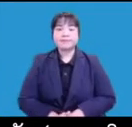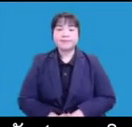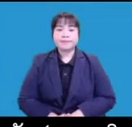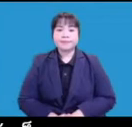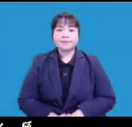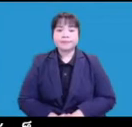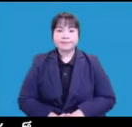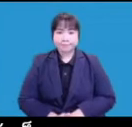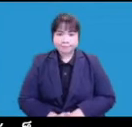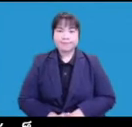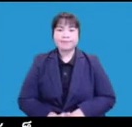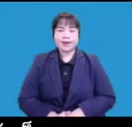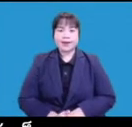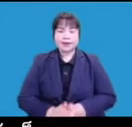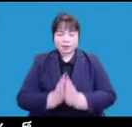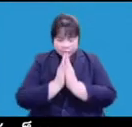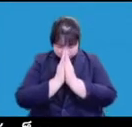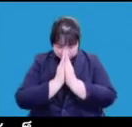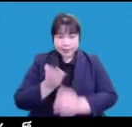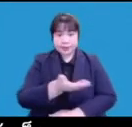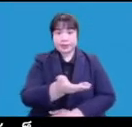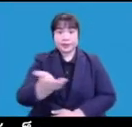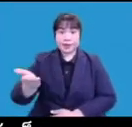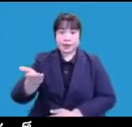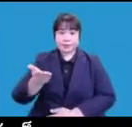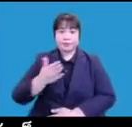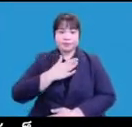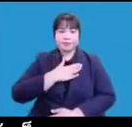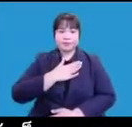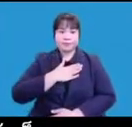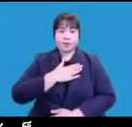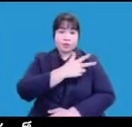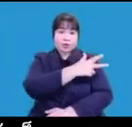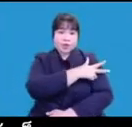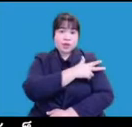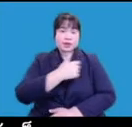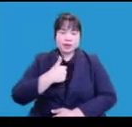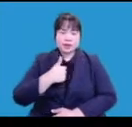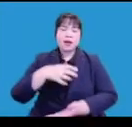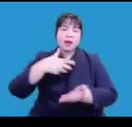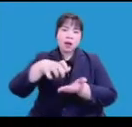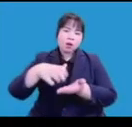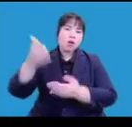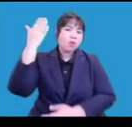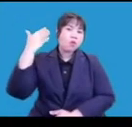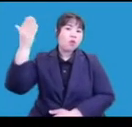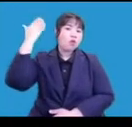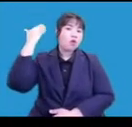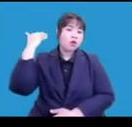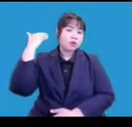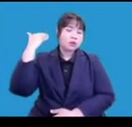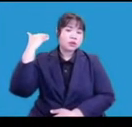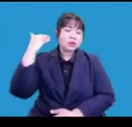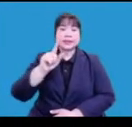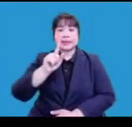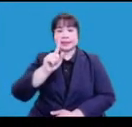ครับขออนุญาตสวัสดีทุกท่านนะครับนะฮะวันนี้ผมก็จะมาเล่าถึงแบบช่วงที่ผ่านมานะครับว่าตัวที่เป็น TP Map